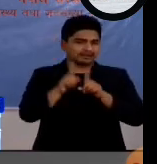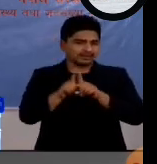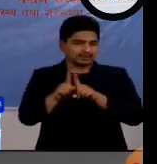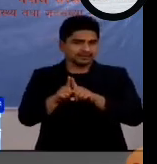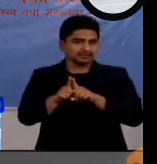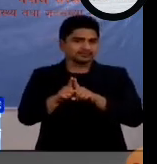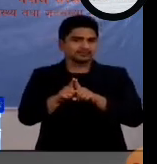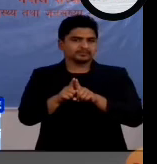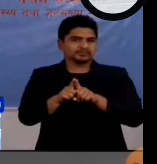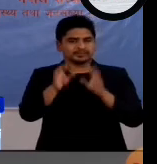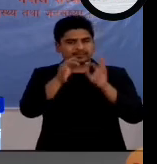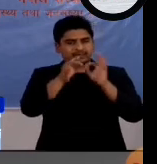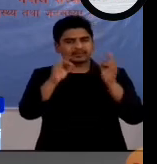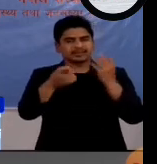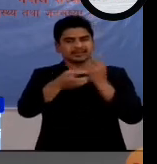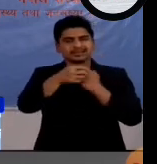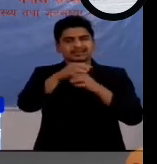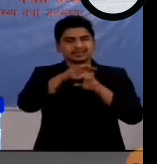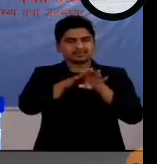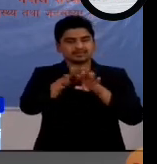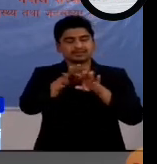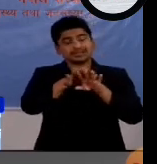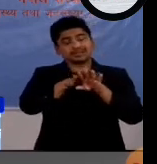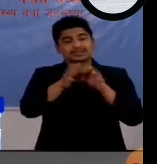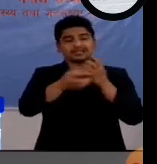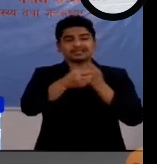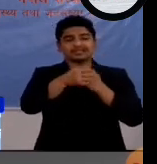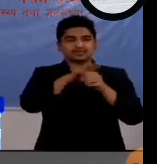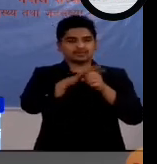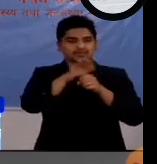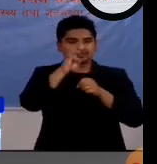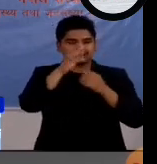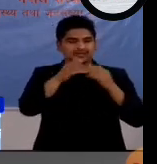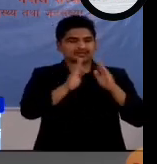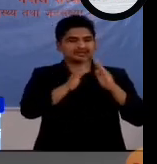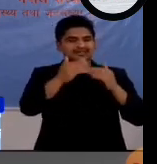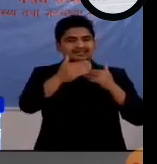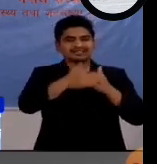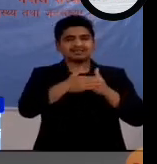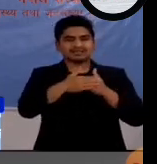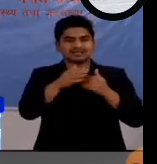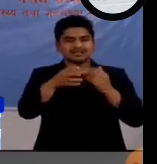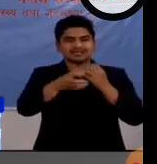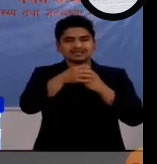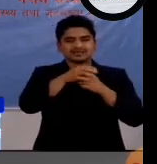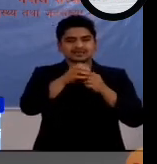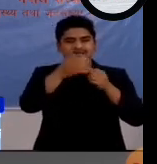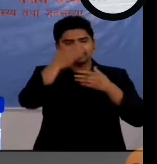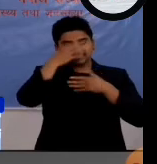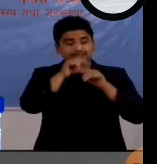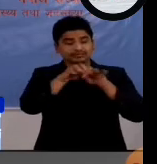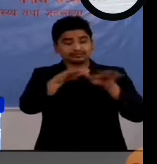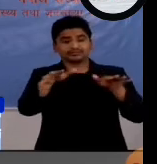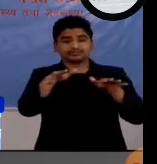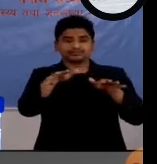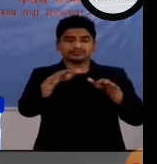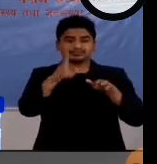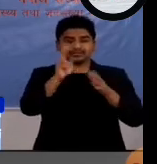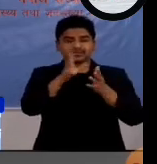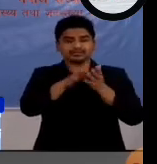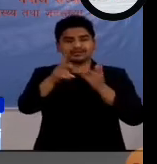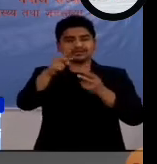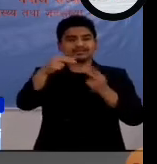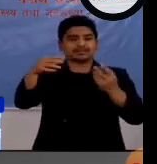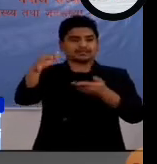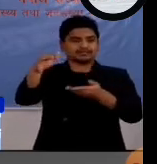पनि विभिन्न देशहरू, धेरै जसो देशहरूमा, हाम्रा छिमेकी मुलुकहरूमा पनि संक्रमण फैलिएको अवस्था, जहाँबाट हामीले धेरै